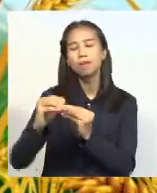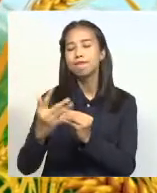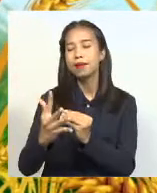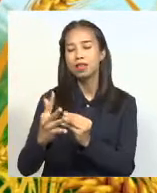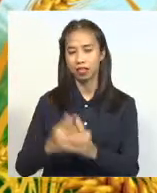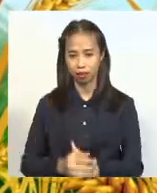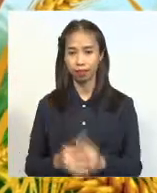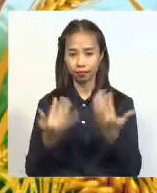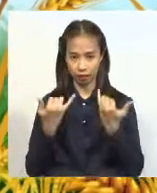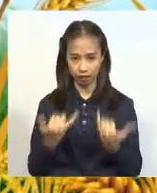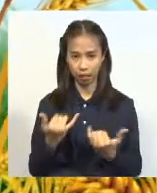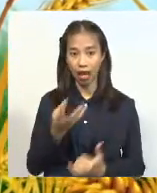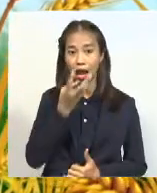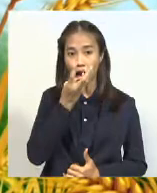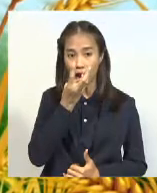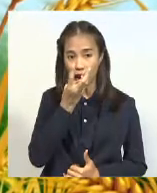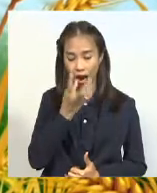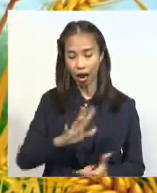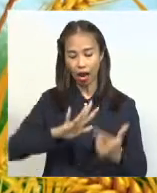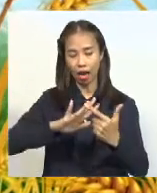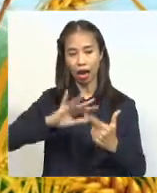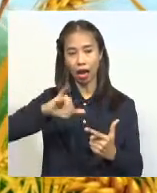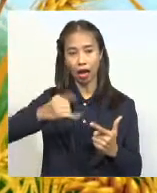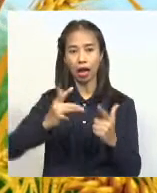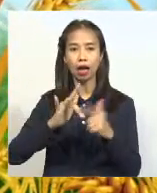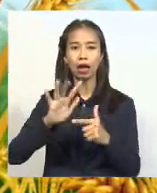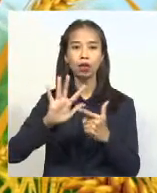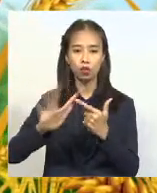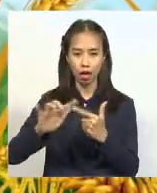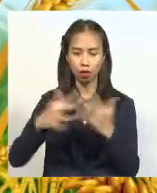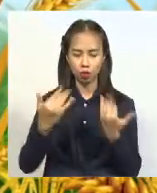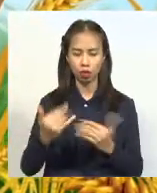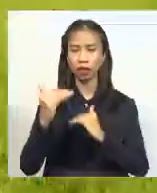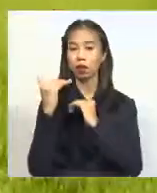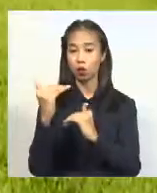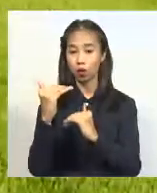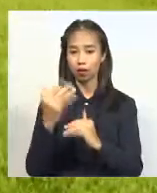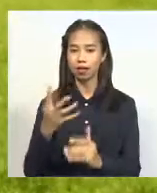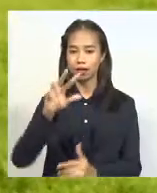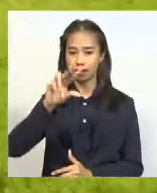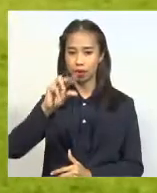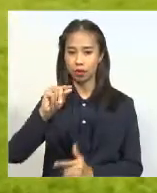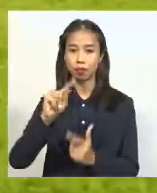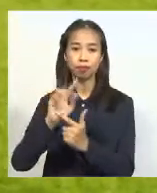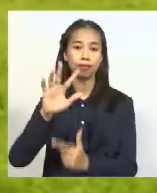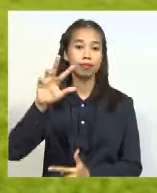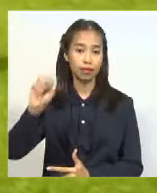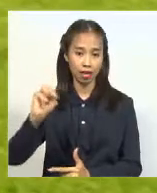ซึ่งกรณีข้าวเปลือกเจ้าหากเกษตรกรขึ้นทะเบียนสูงสุดที่กำหนดครัวเรือนละไม่เกิน30ตันจะได้รับเงินรว